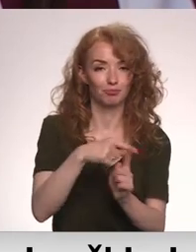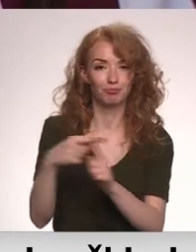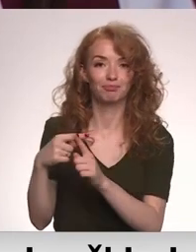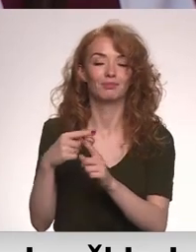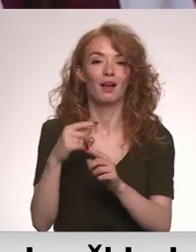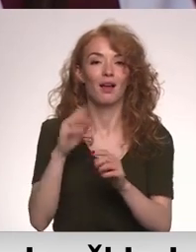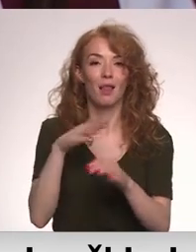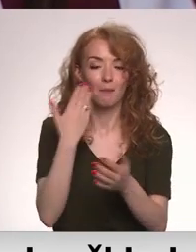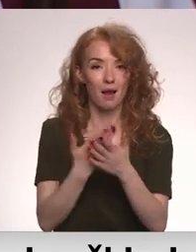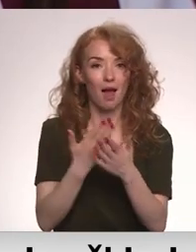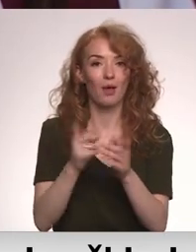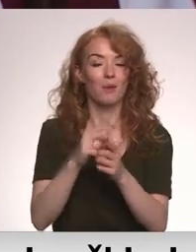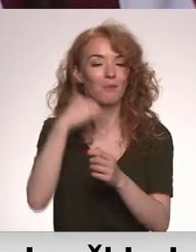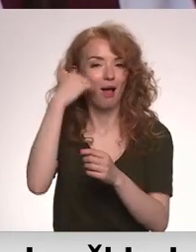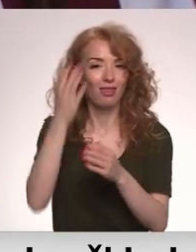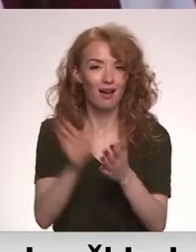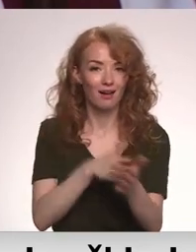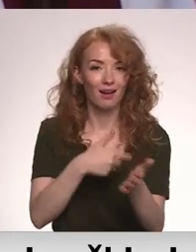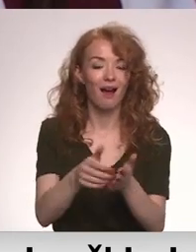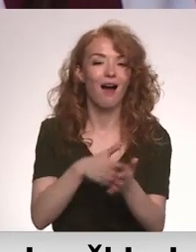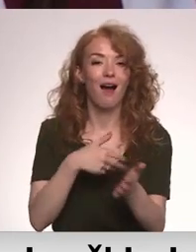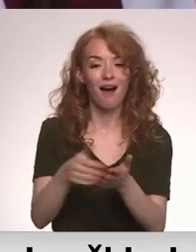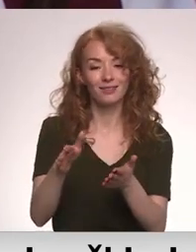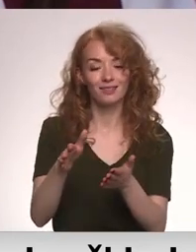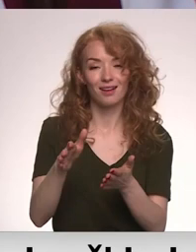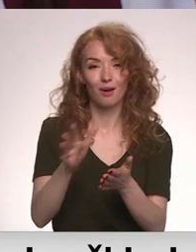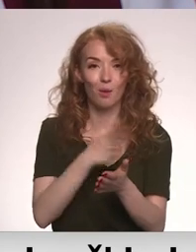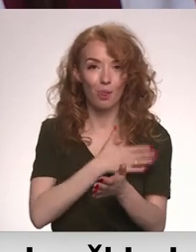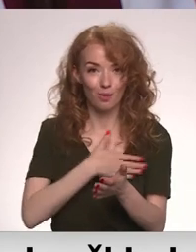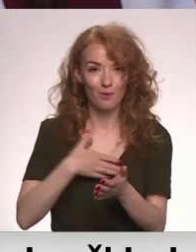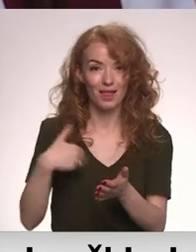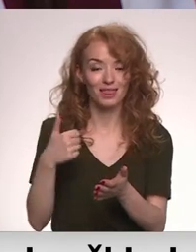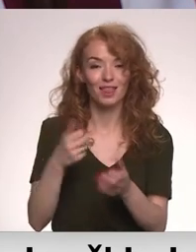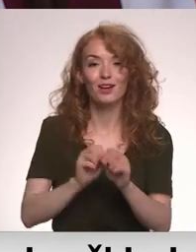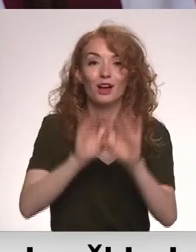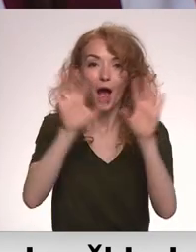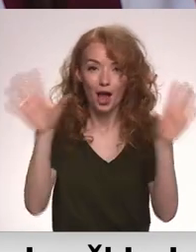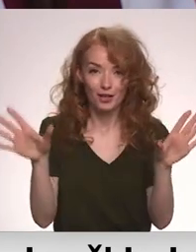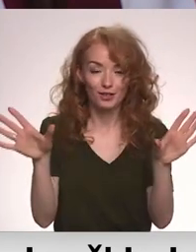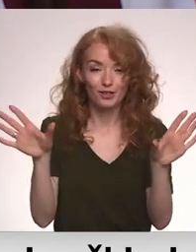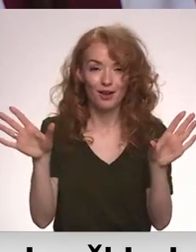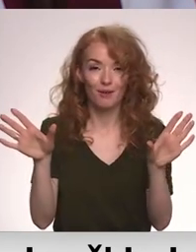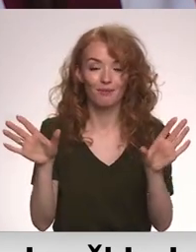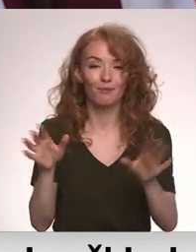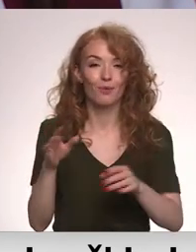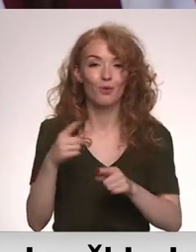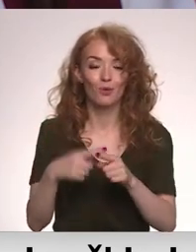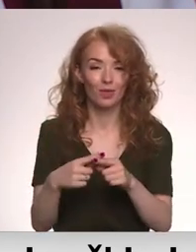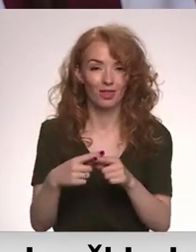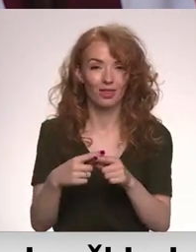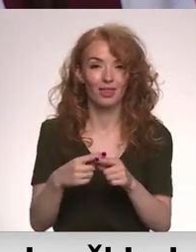parādītu gan šī baltā krāsa, tāda ļoti tāda gaiša un